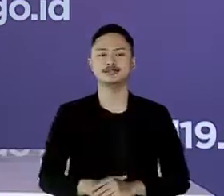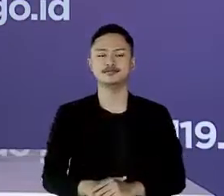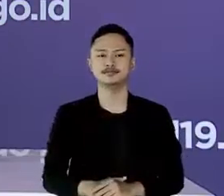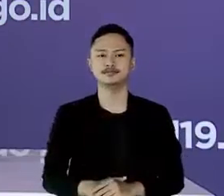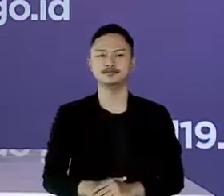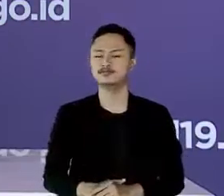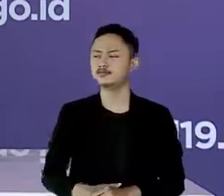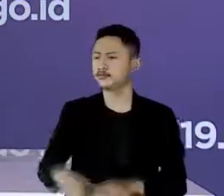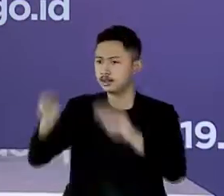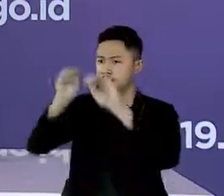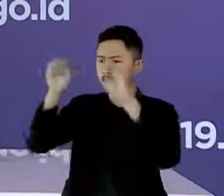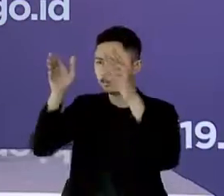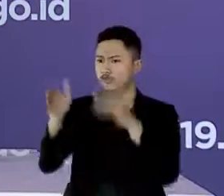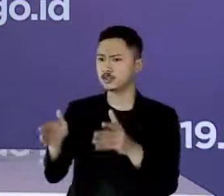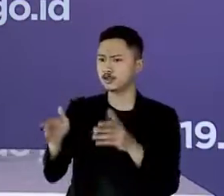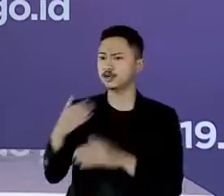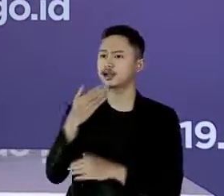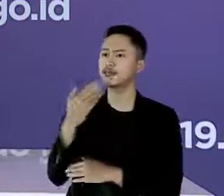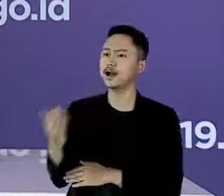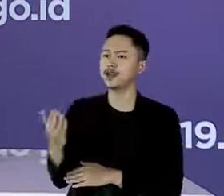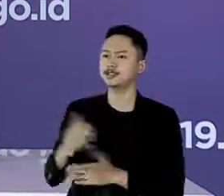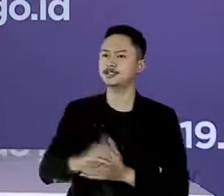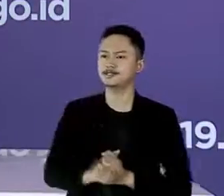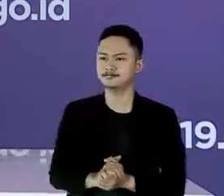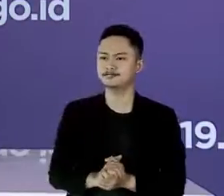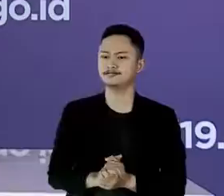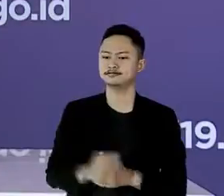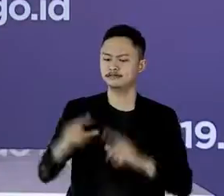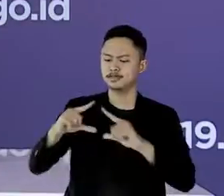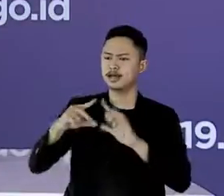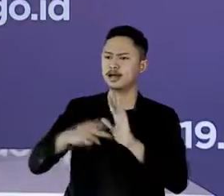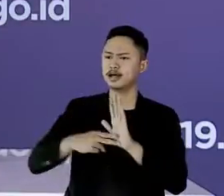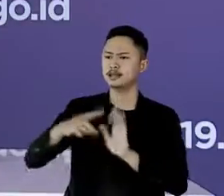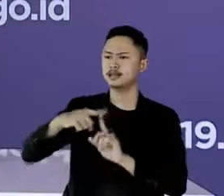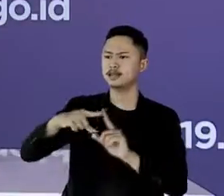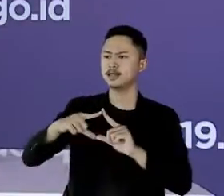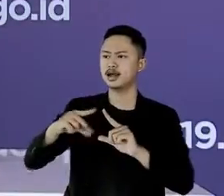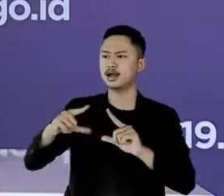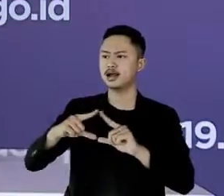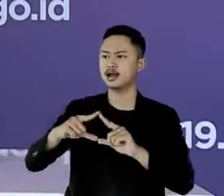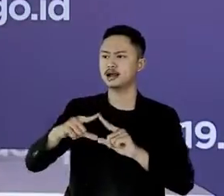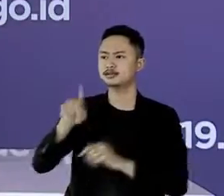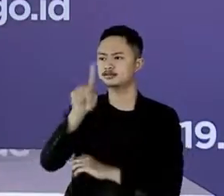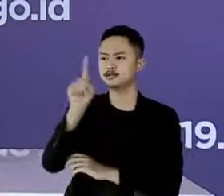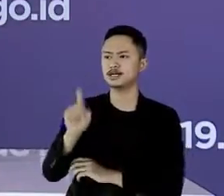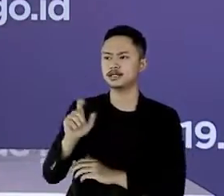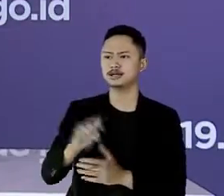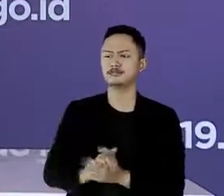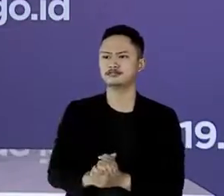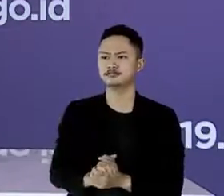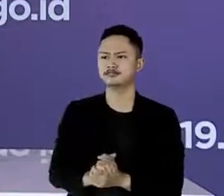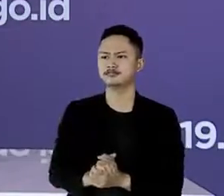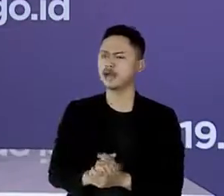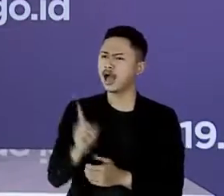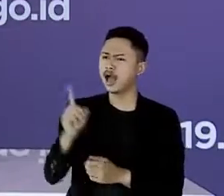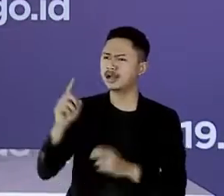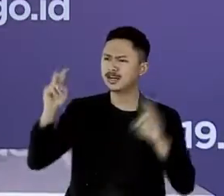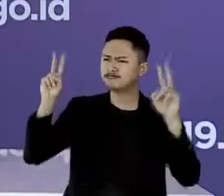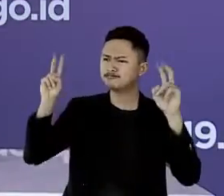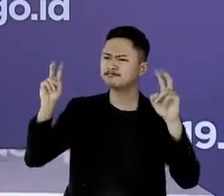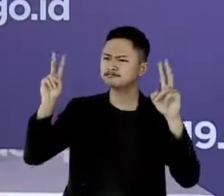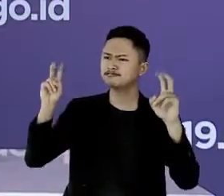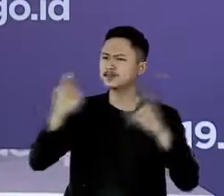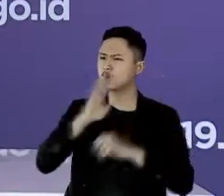nasional saat pertandingan kedua dari Putri antara TV dan intimedia Indonesia Apakah benar terkait isu